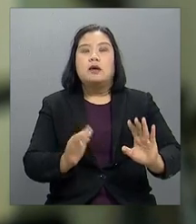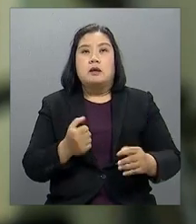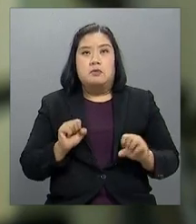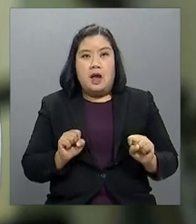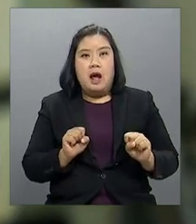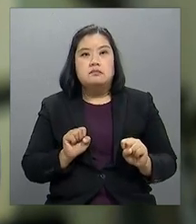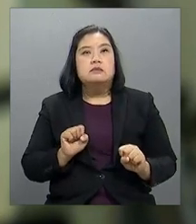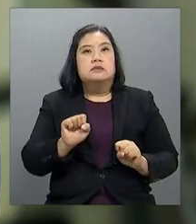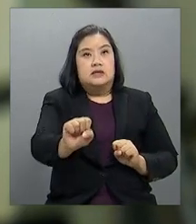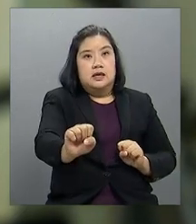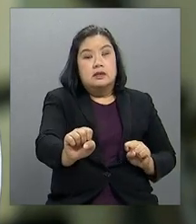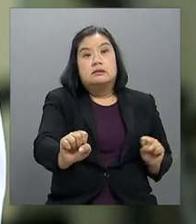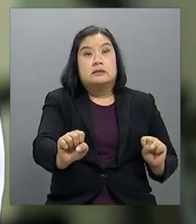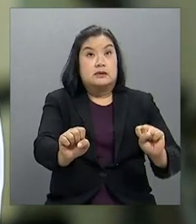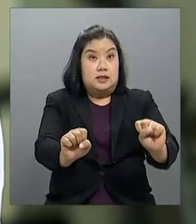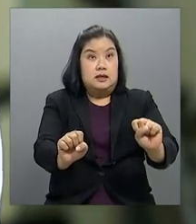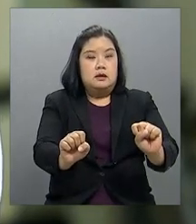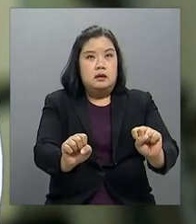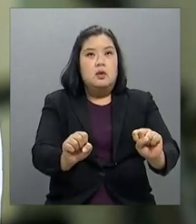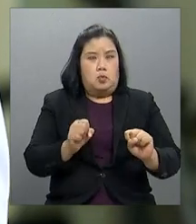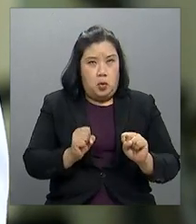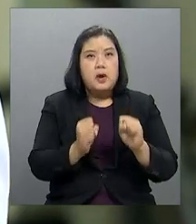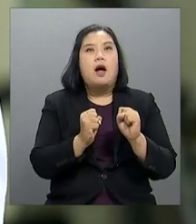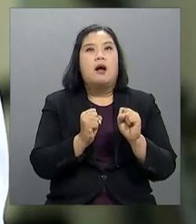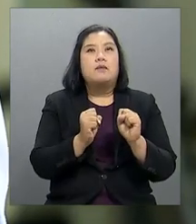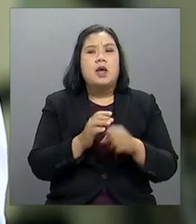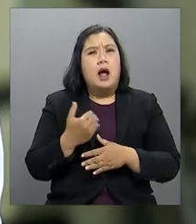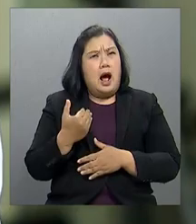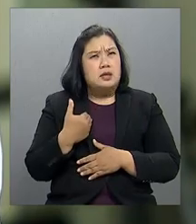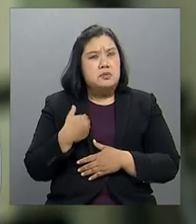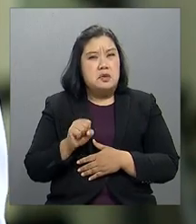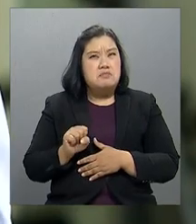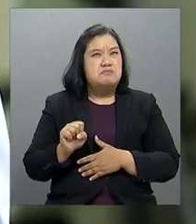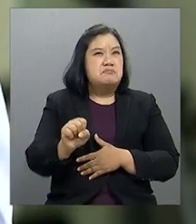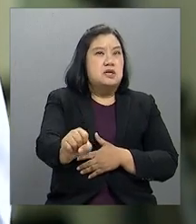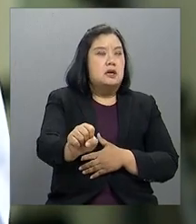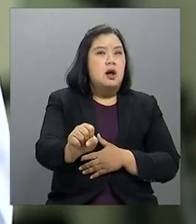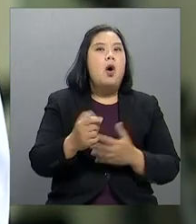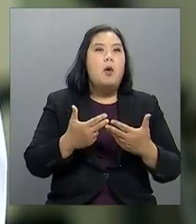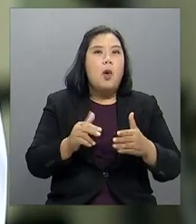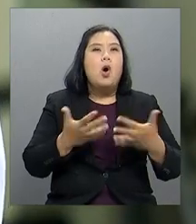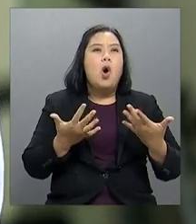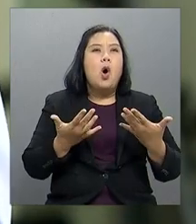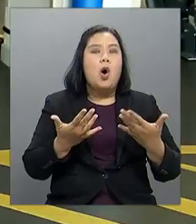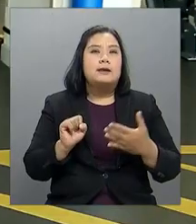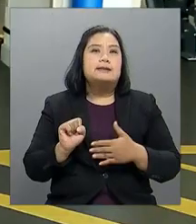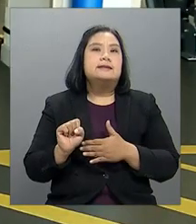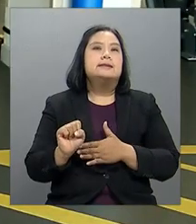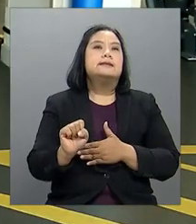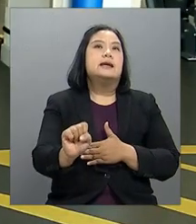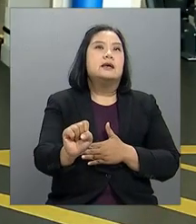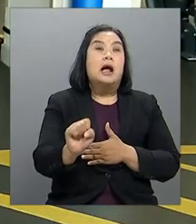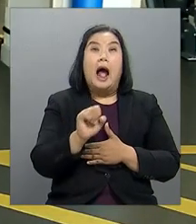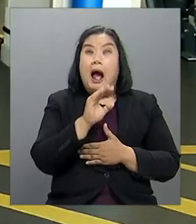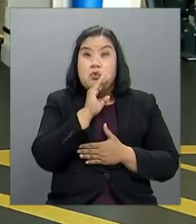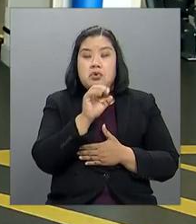ให้เท่าที่ได้อย่างน้อยต้องทำแบบประมาณสัก10องศาก็ยังดีเดี๋ยวมันจะค่อยๆได้เยอะขึ้นนะคะไม่งั้นเข่าจะติดแล้วก็อัน